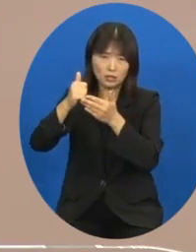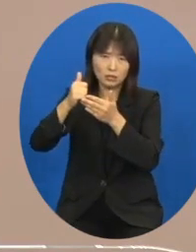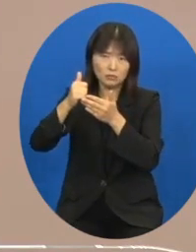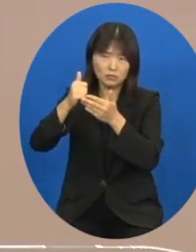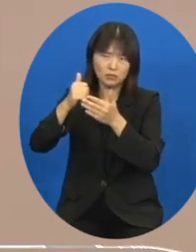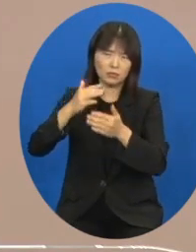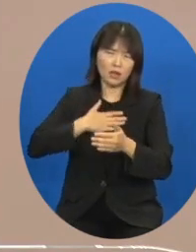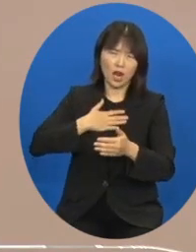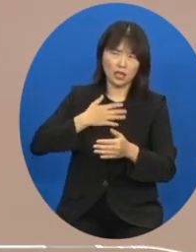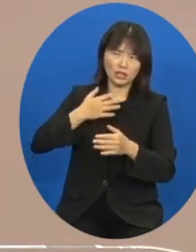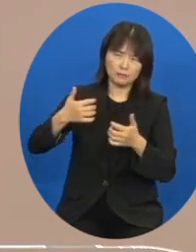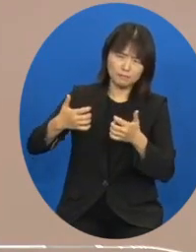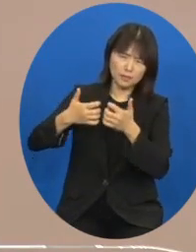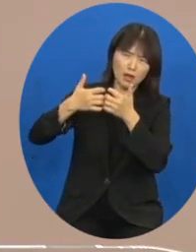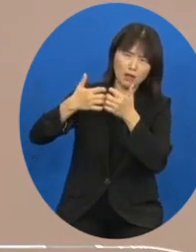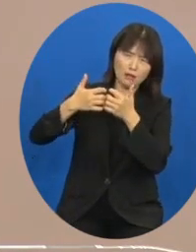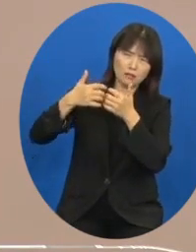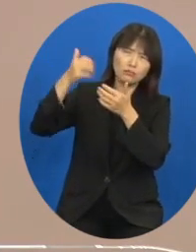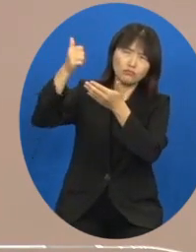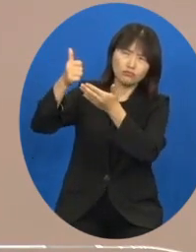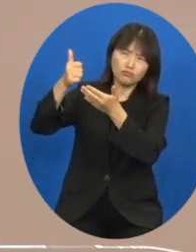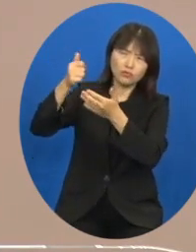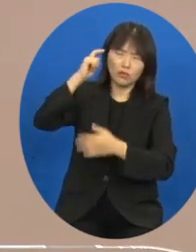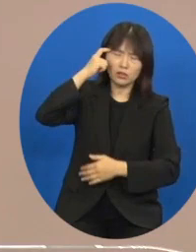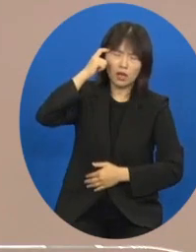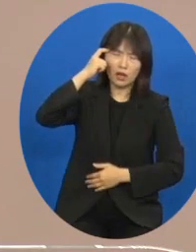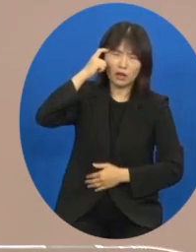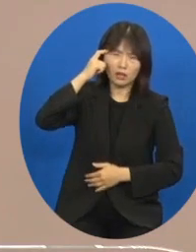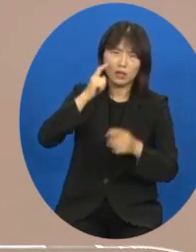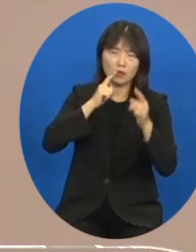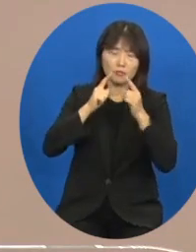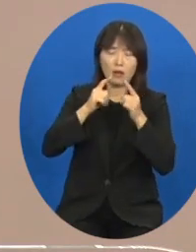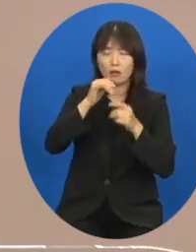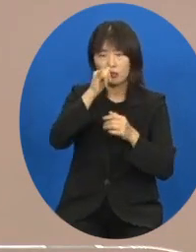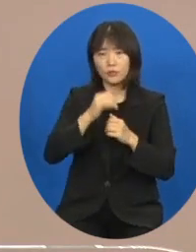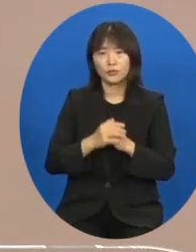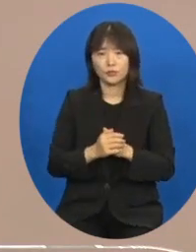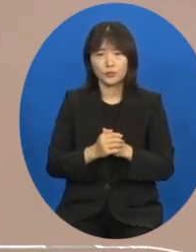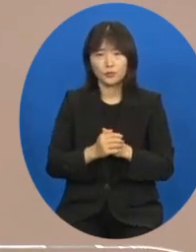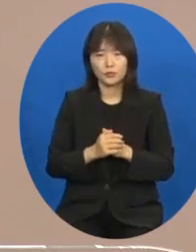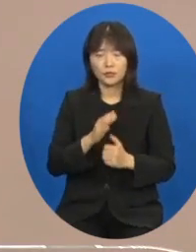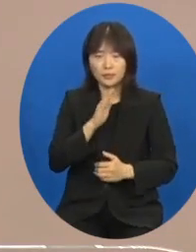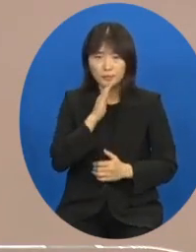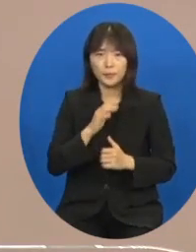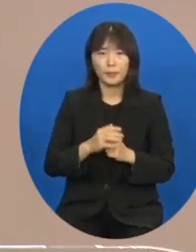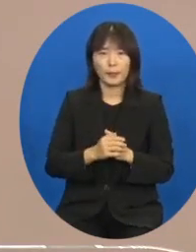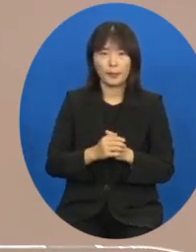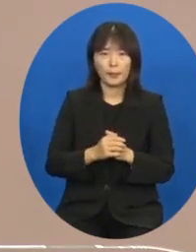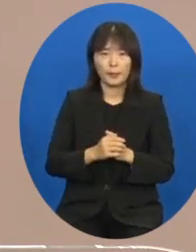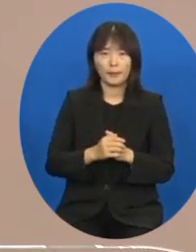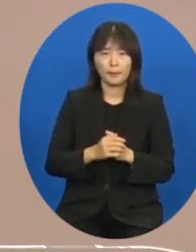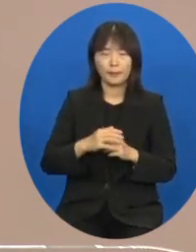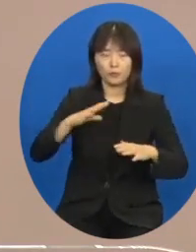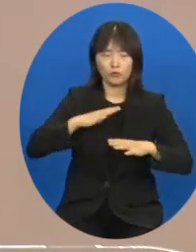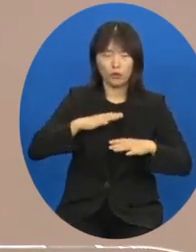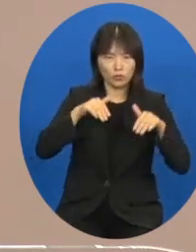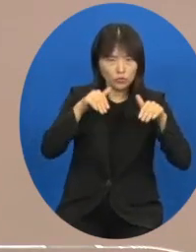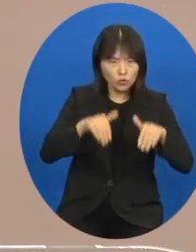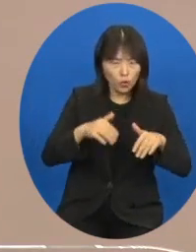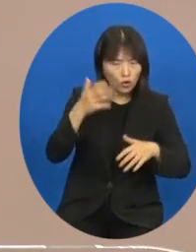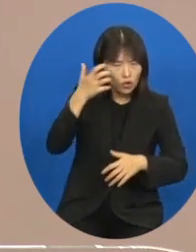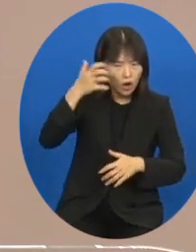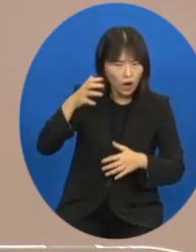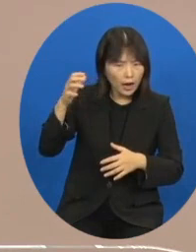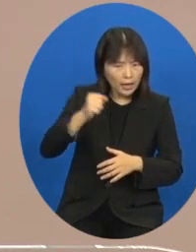하는, 대적하는 분으로 여긴다. 그런 말을 했어요. 실제로 두려워하는 종의 영을